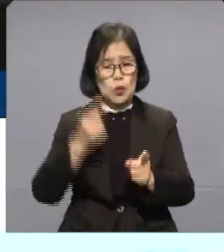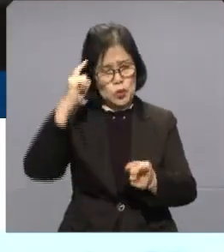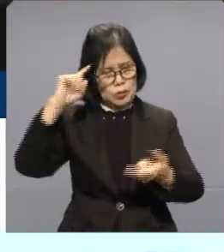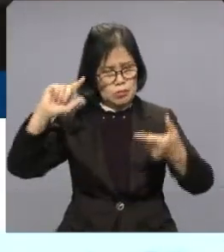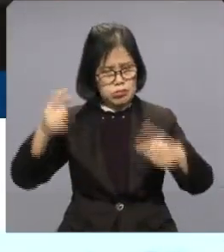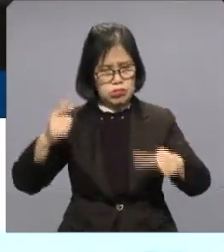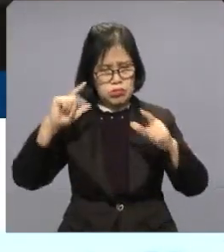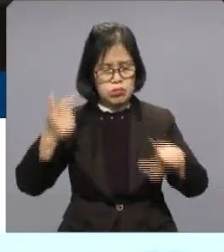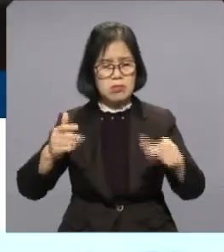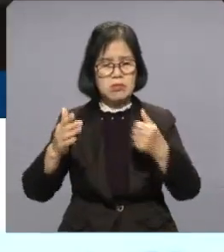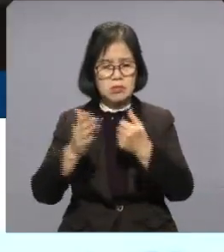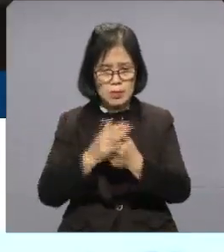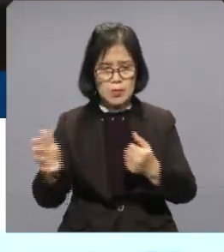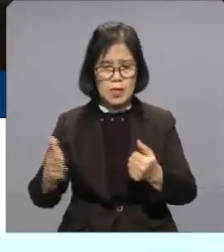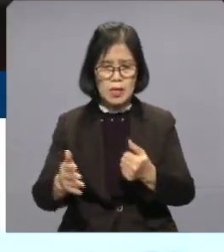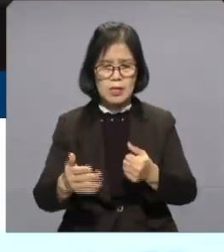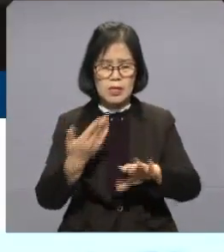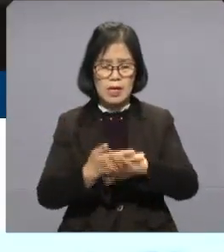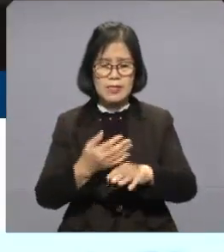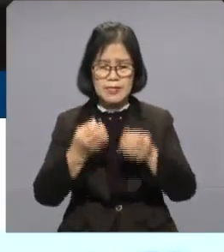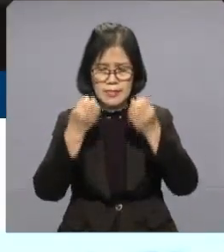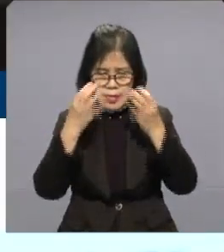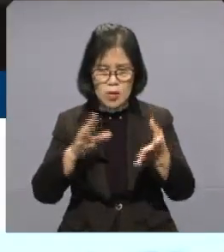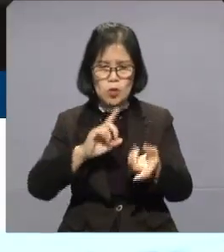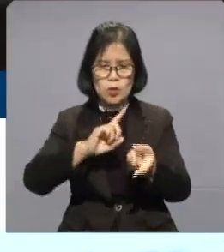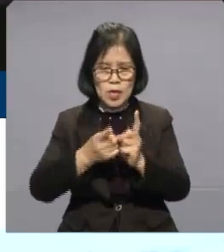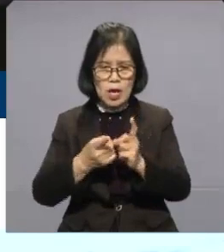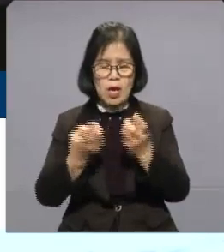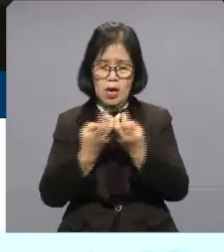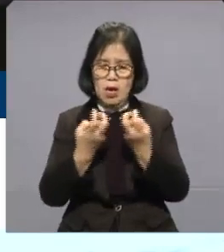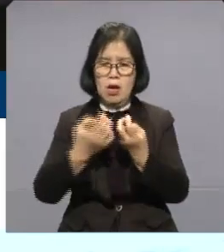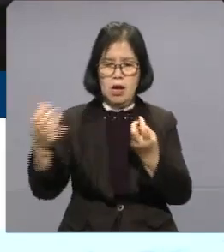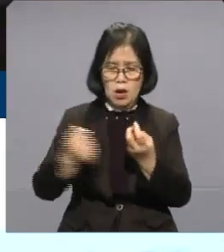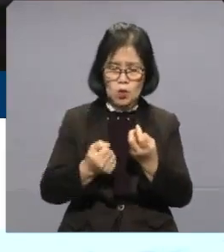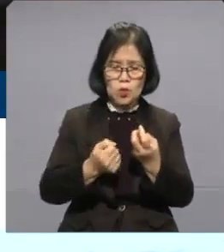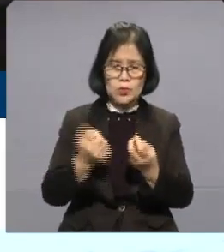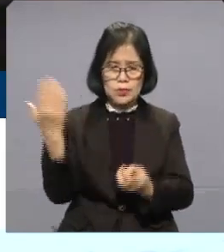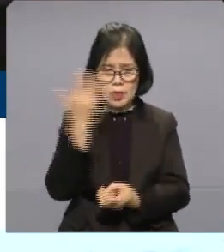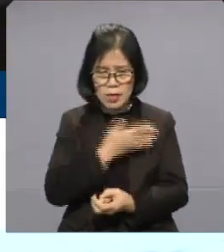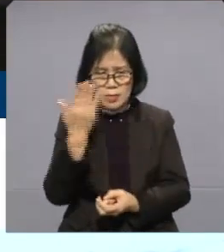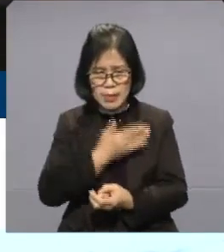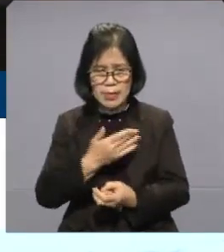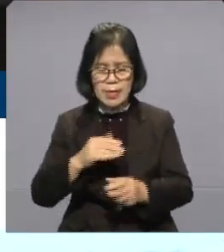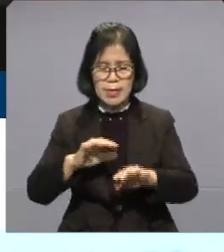때문에 그러면은 다른 새로운 대안을 갖고서 이것을